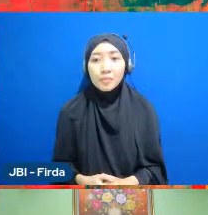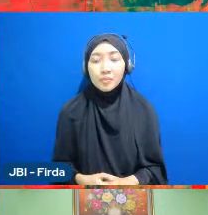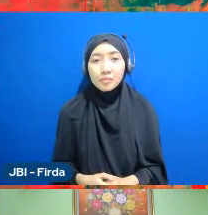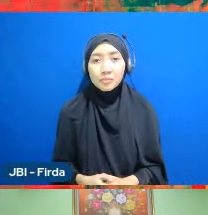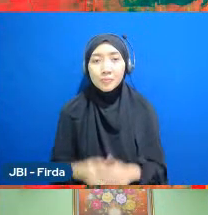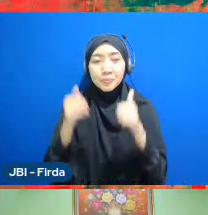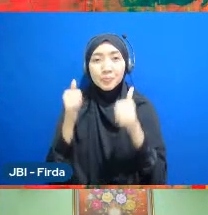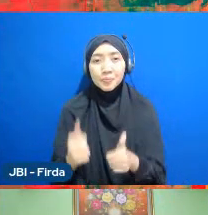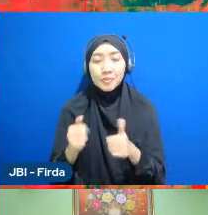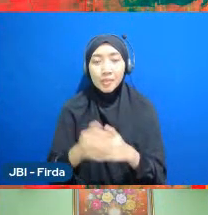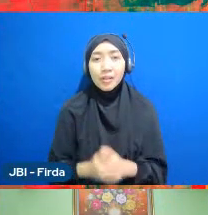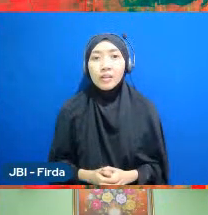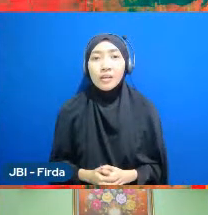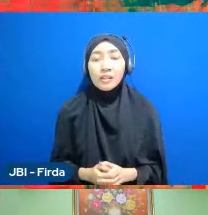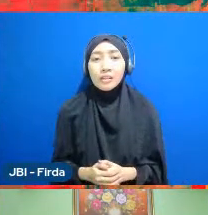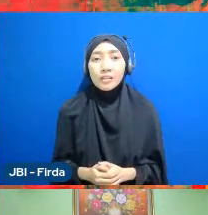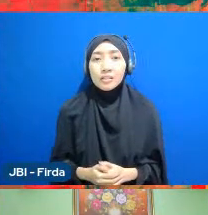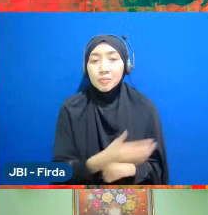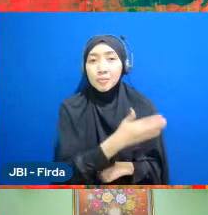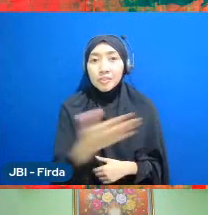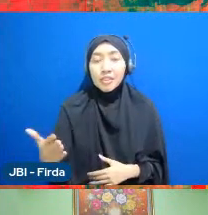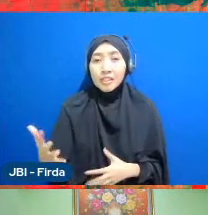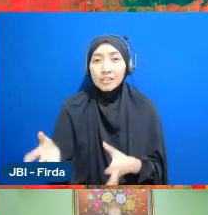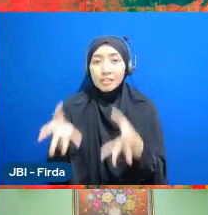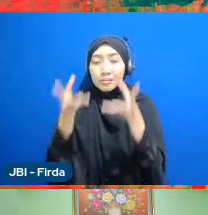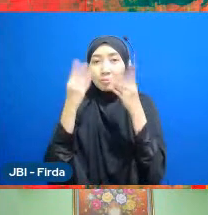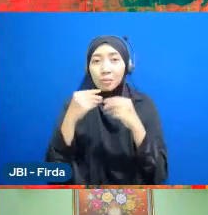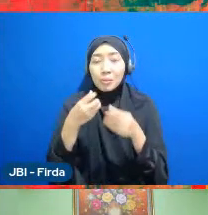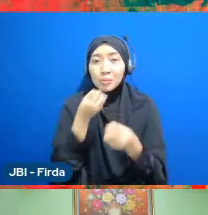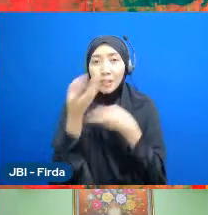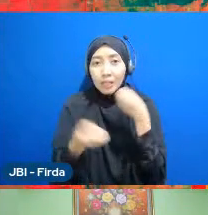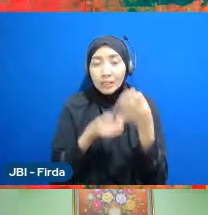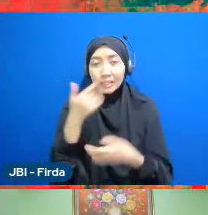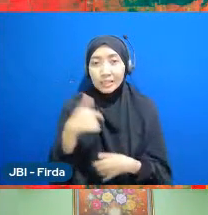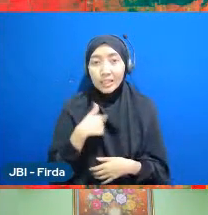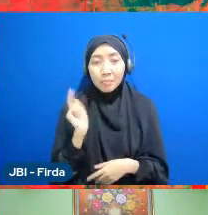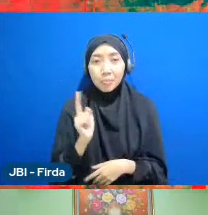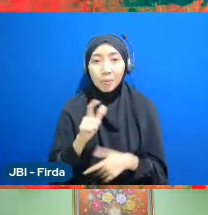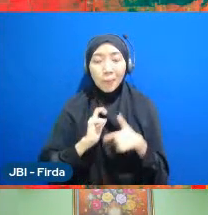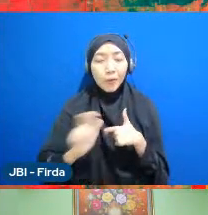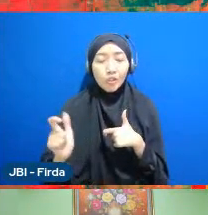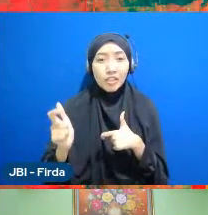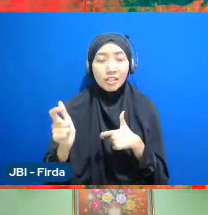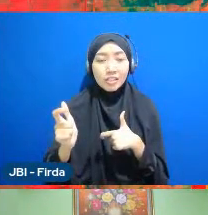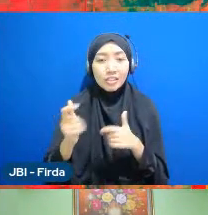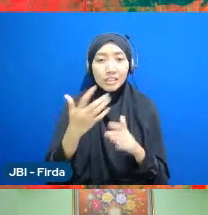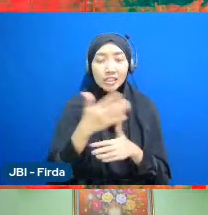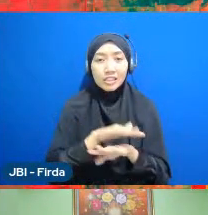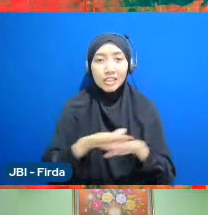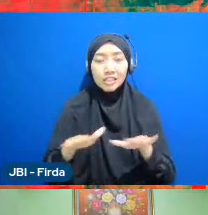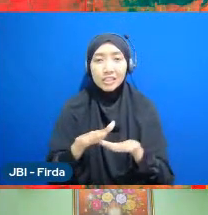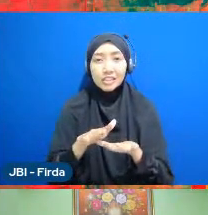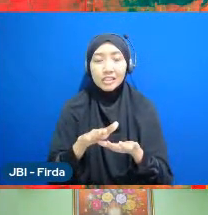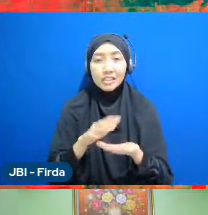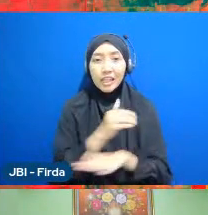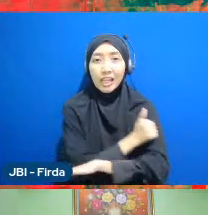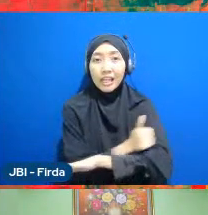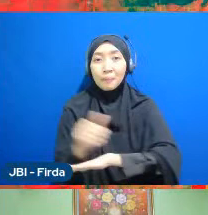Baik sahabat luar biasa, silakan disimak penjelasan saya. Karena proses untuk menyelesaikan administrasi